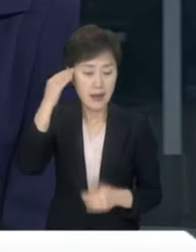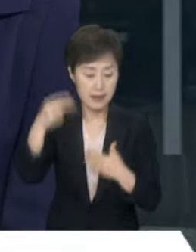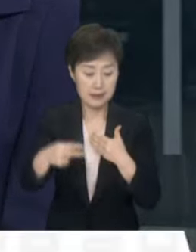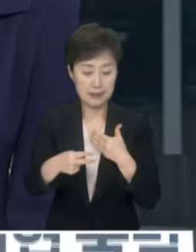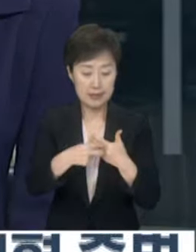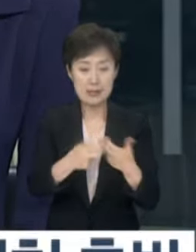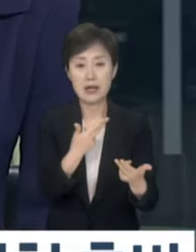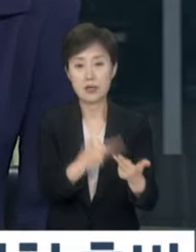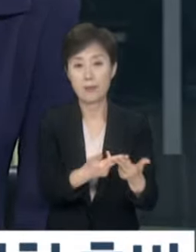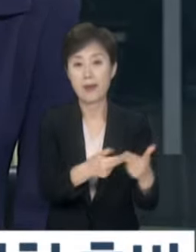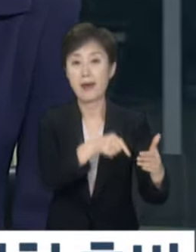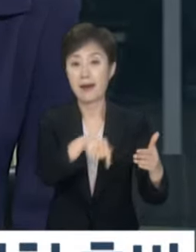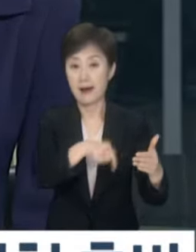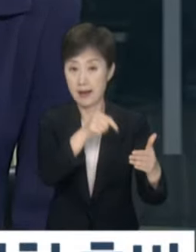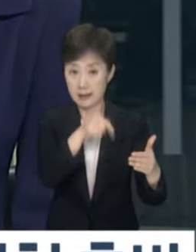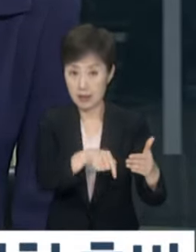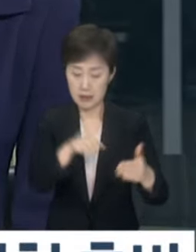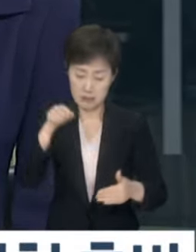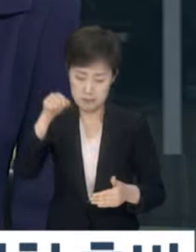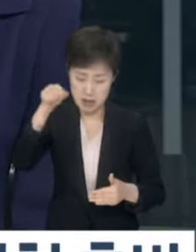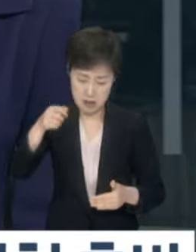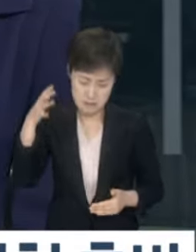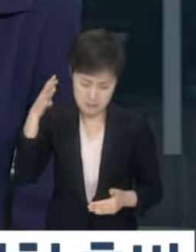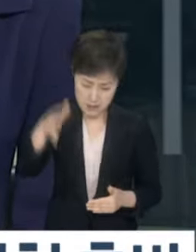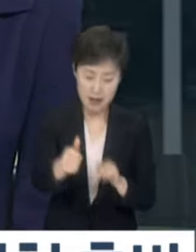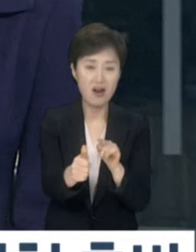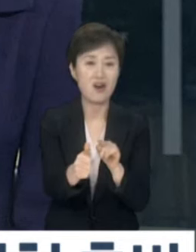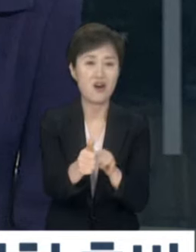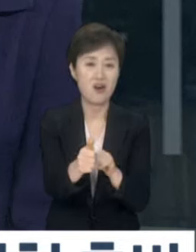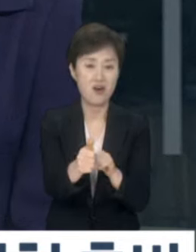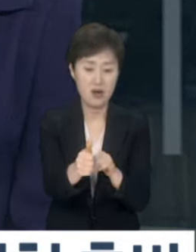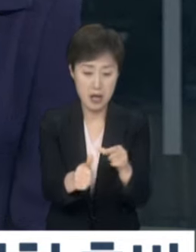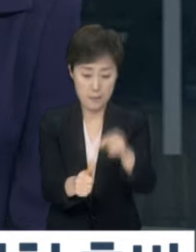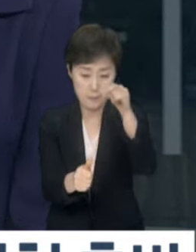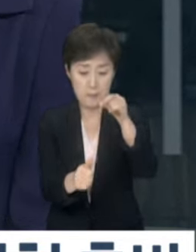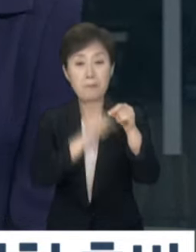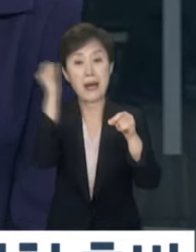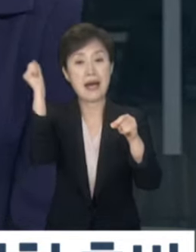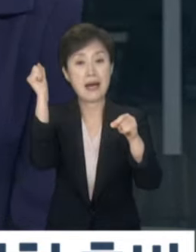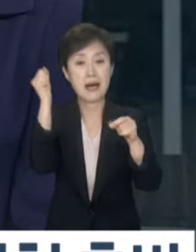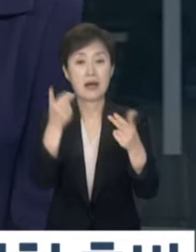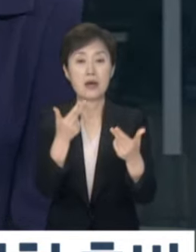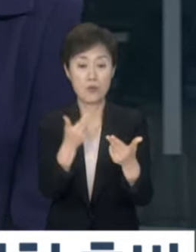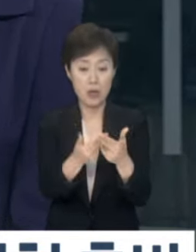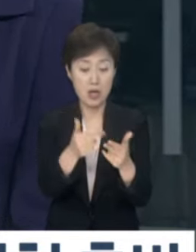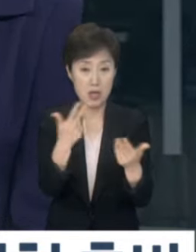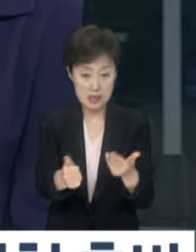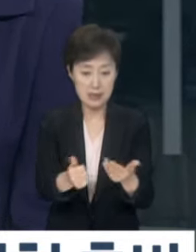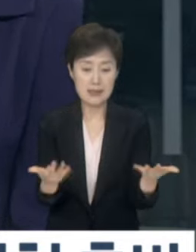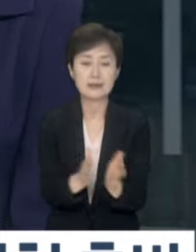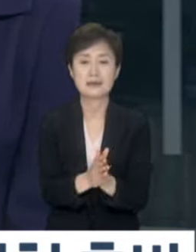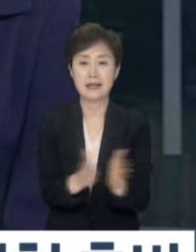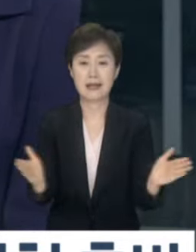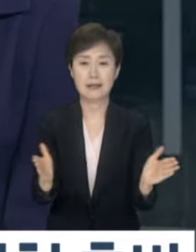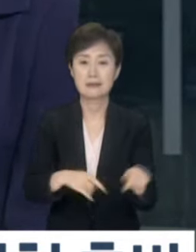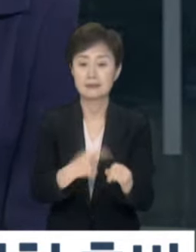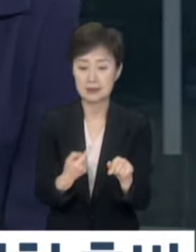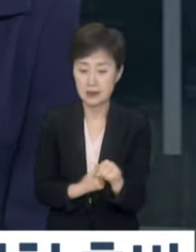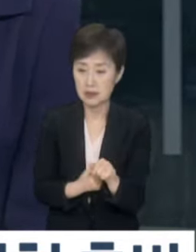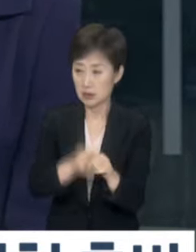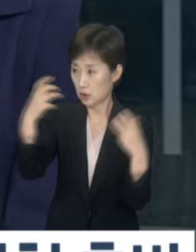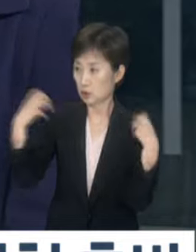대한의사협회 내에서도 강경파로 꼽히는 임현택 신임 회장이 오늘부터 임기를 시작했습니다. 의정 갈등의 골이 더 깊어질 수 있다는 전망이